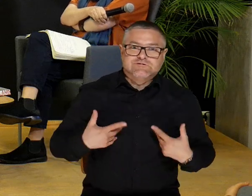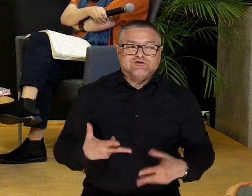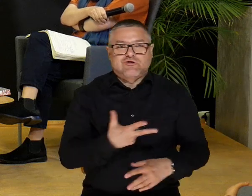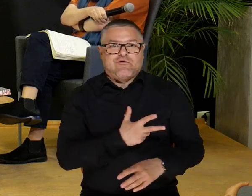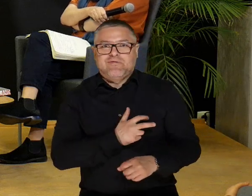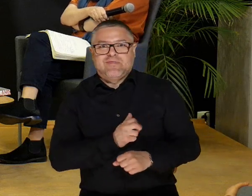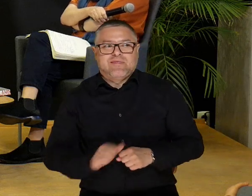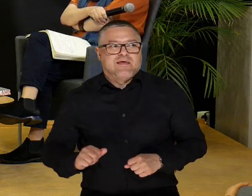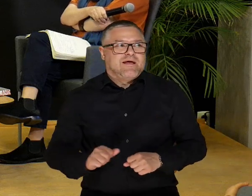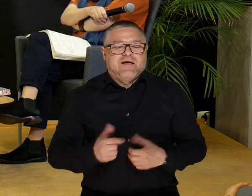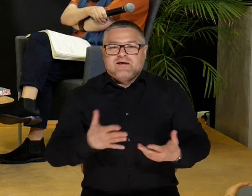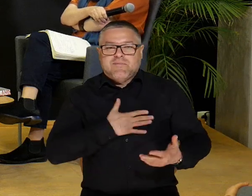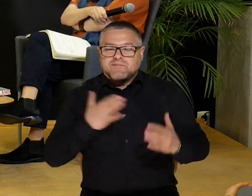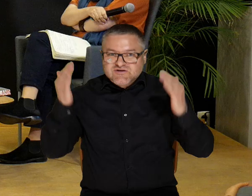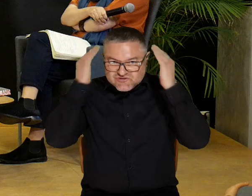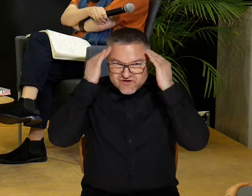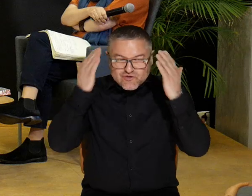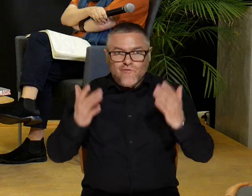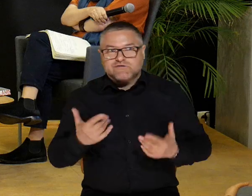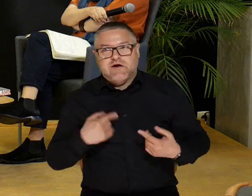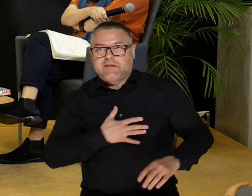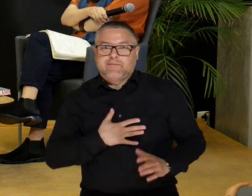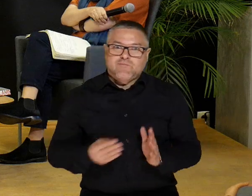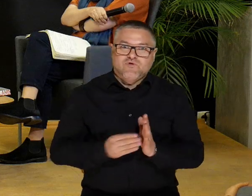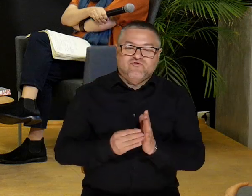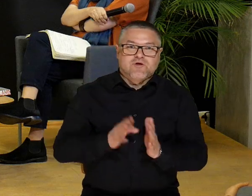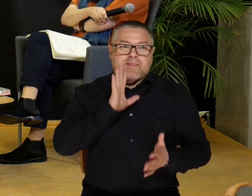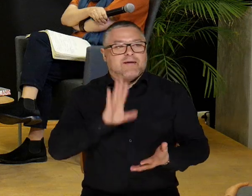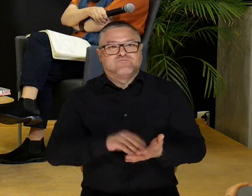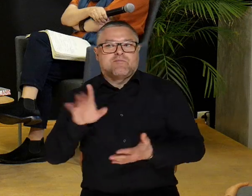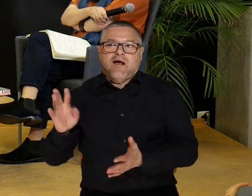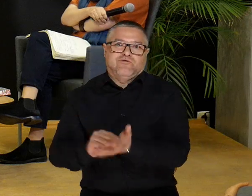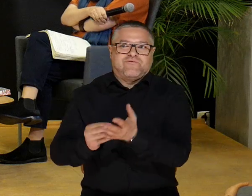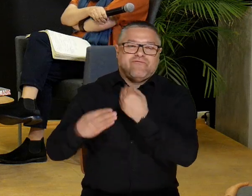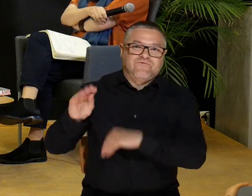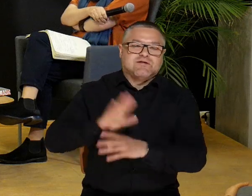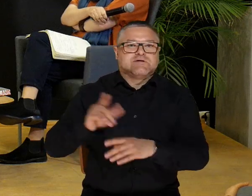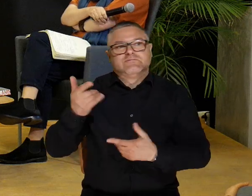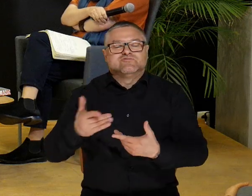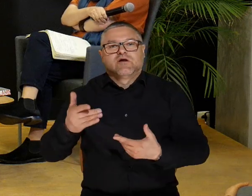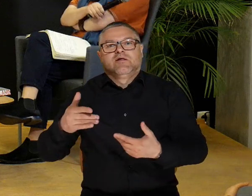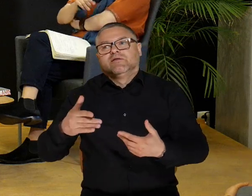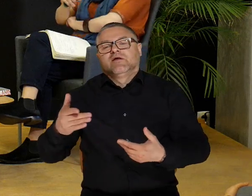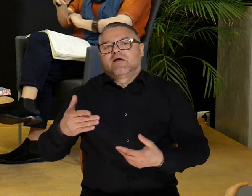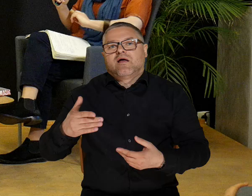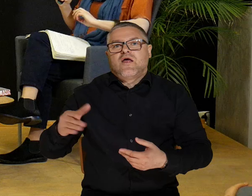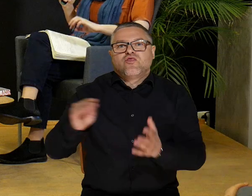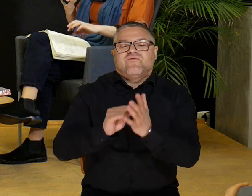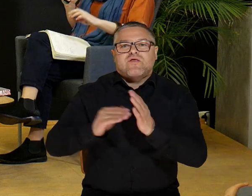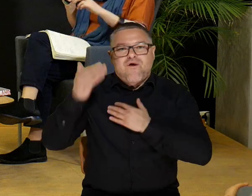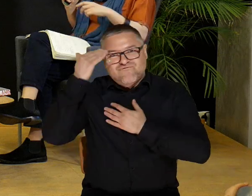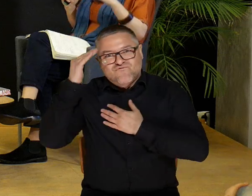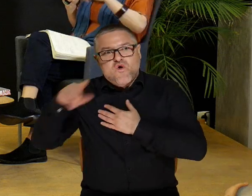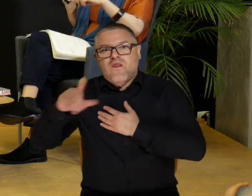jest, nie ma tej świadomości tych doświadczeń, których doświadczyli na przykład, nie wiem, no, mieszkańcy Woli w czasie Powstania Warszawskiego.